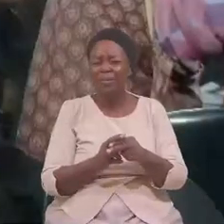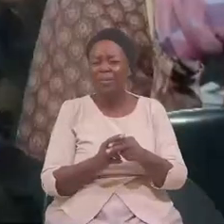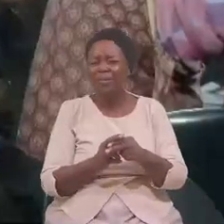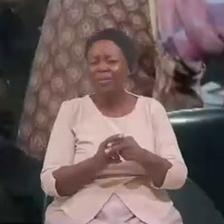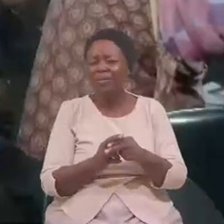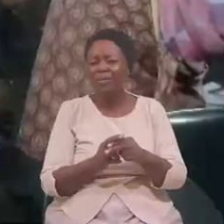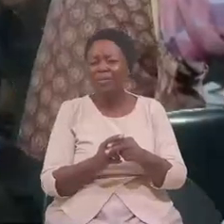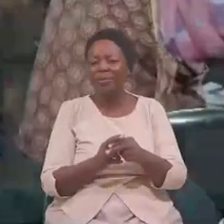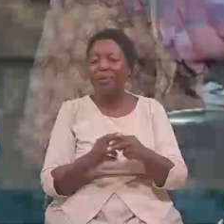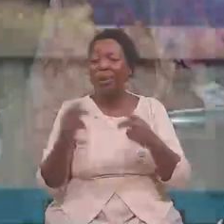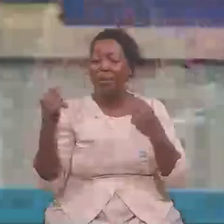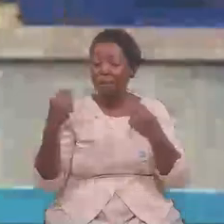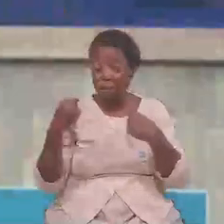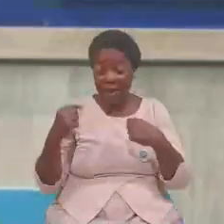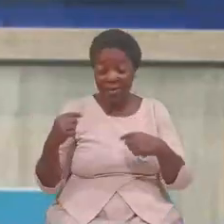Douleur.